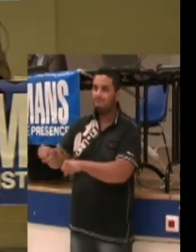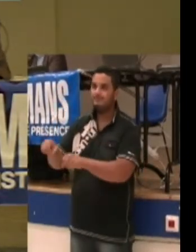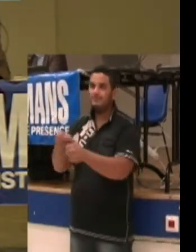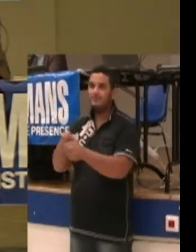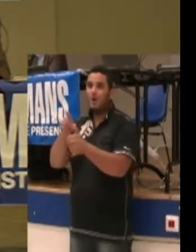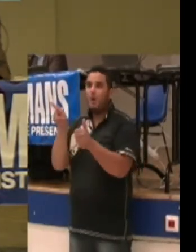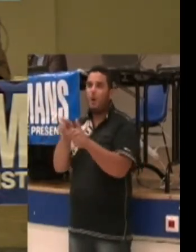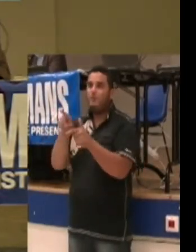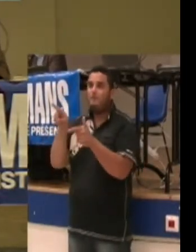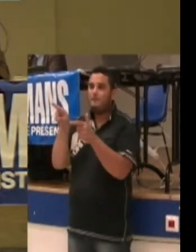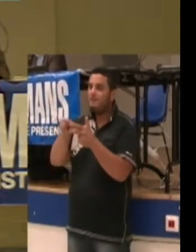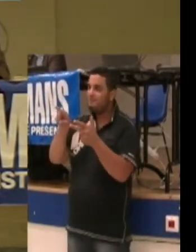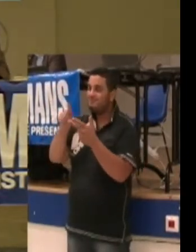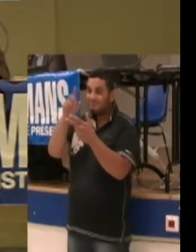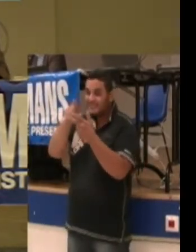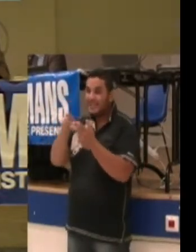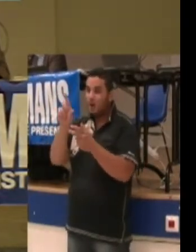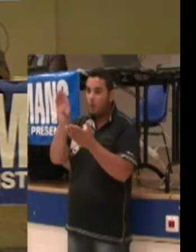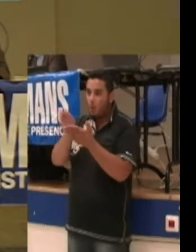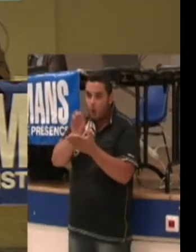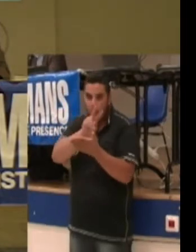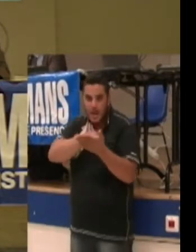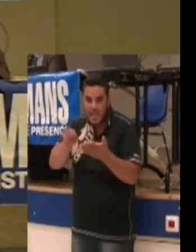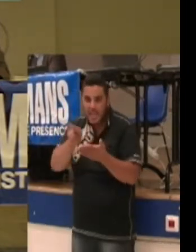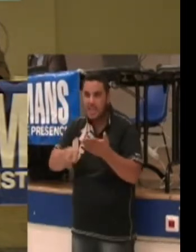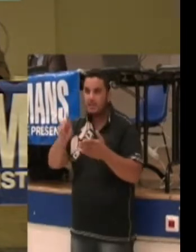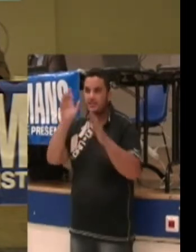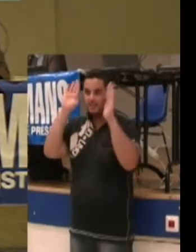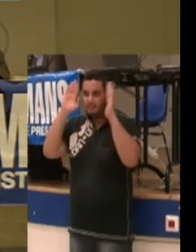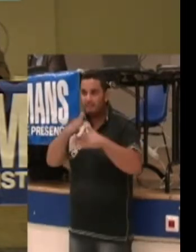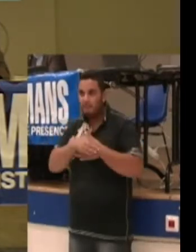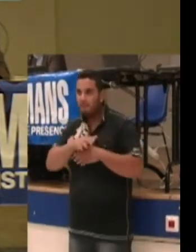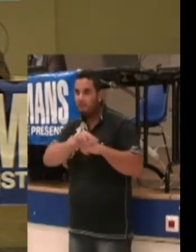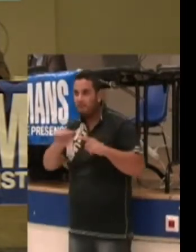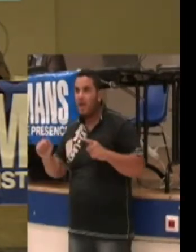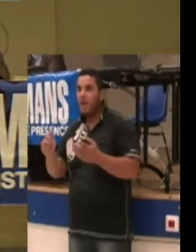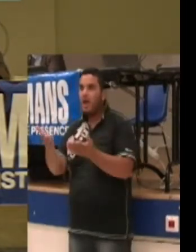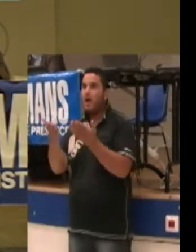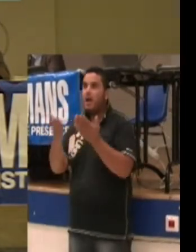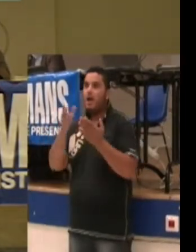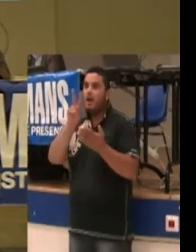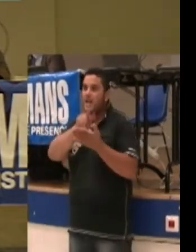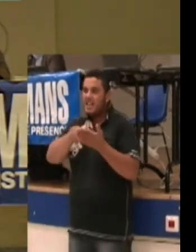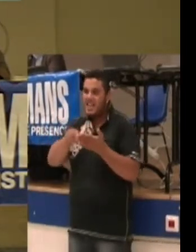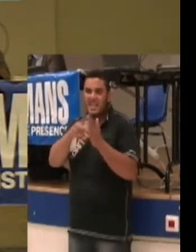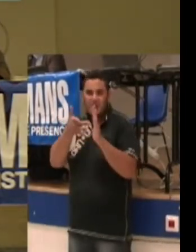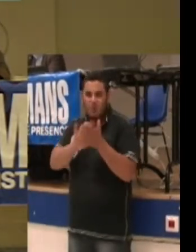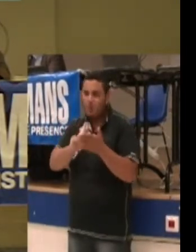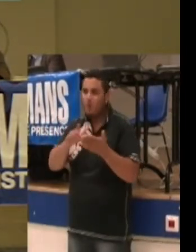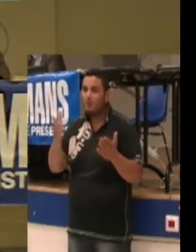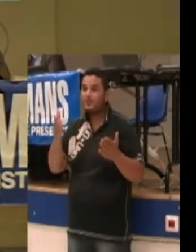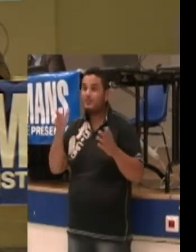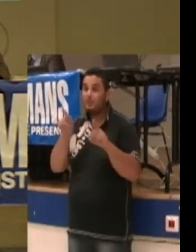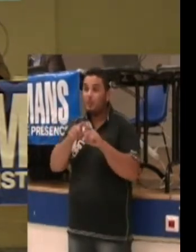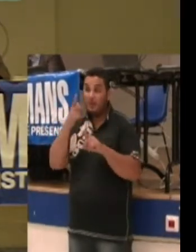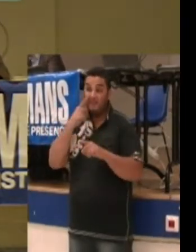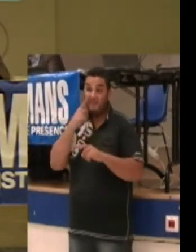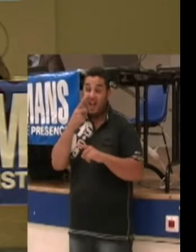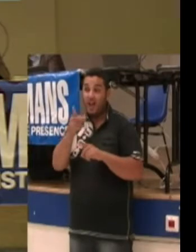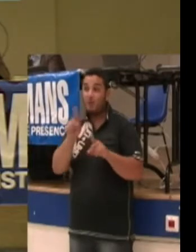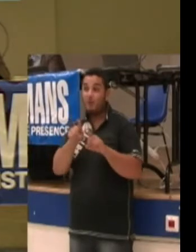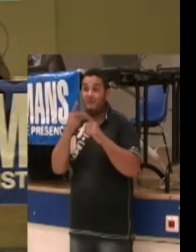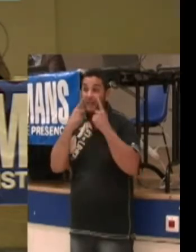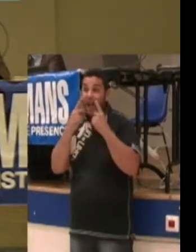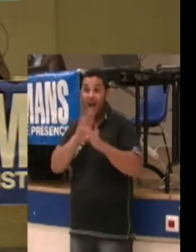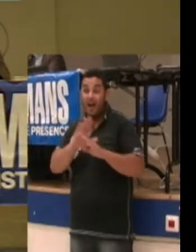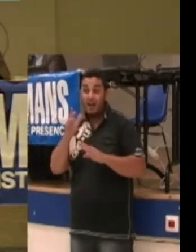Allah subhanahu wa ta'ala te dit rabid, lis le Coran, aqim salat, fais ta prière, lis-toi Allah subhanahu wa ta'ala, et tu verras. Rien de ce